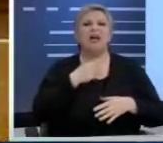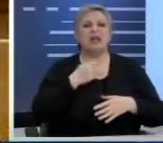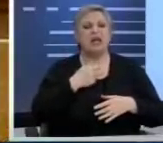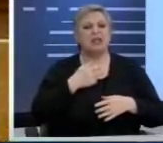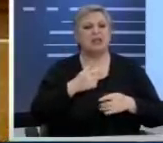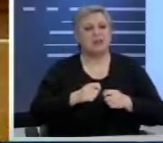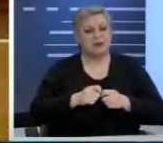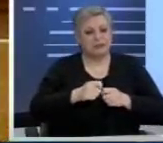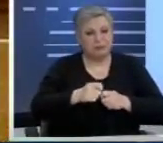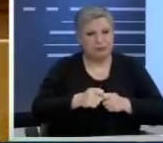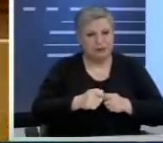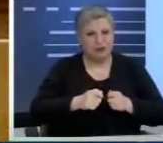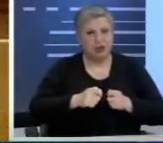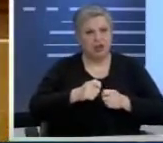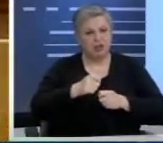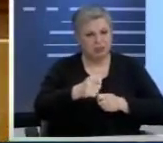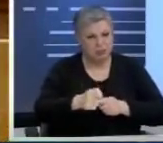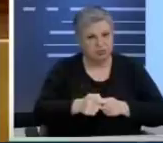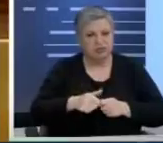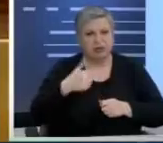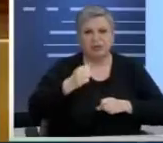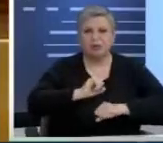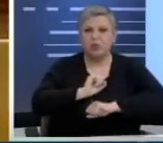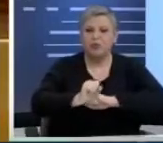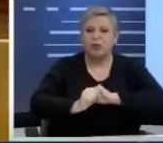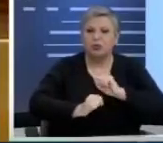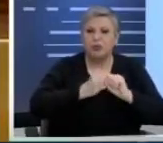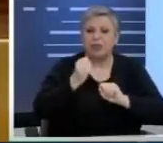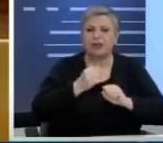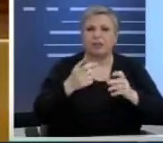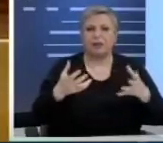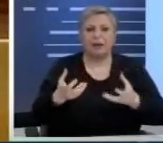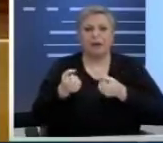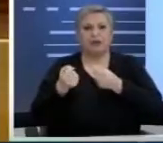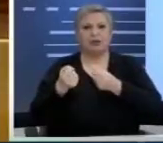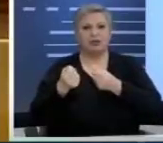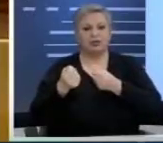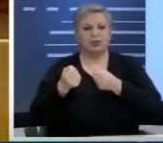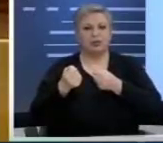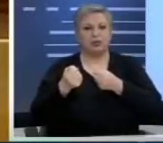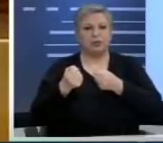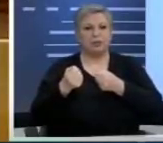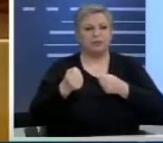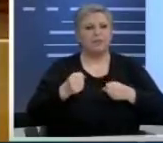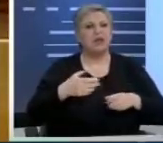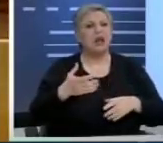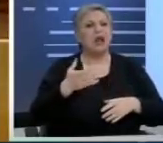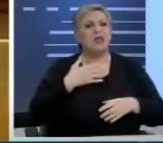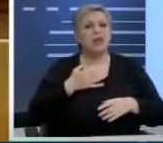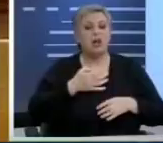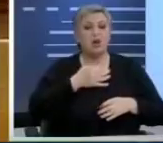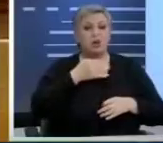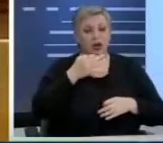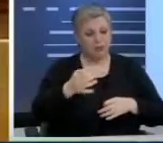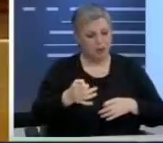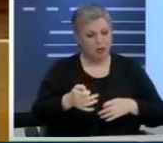το μαξιλάρι που πήραμε. Θέλω να πω κάτι διαφορετικό που δεν το έχετε πάρει